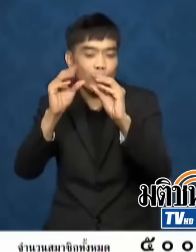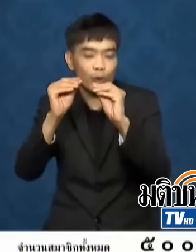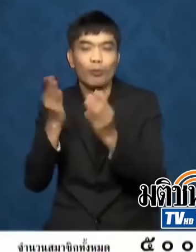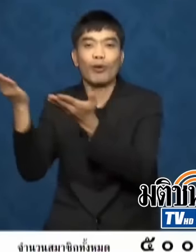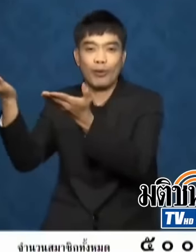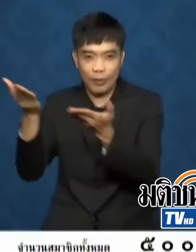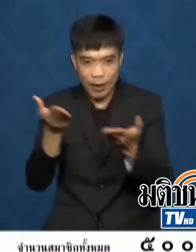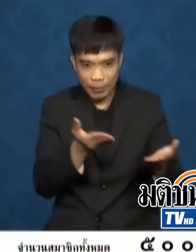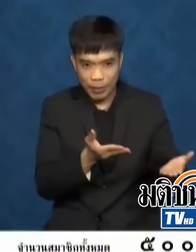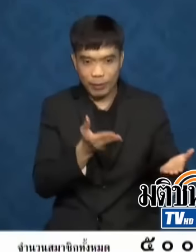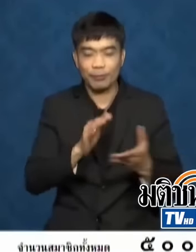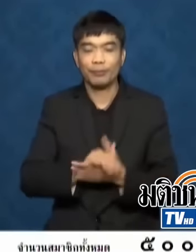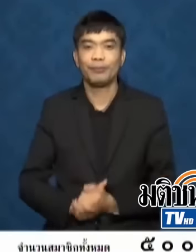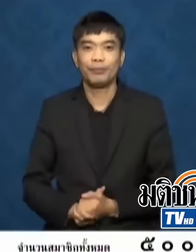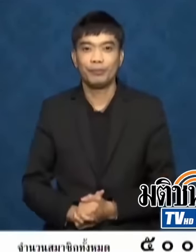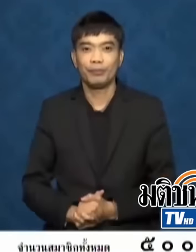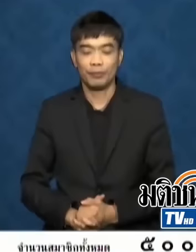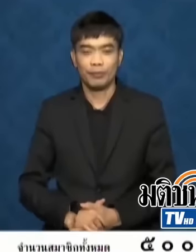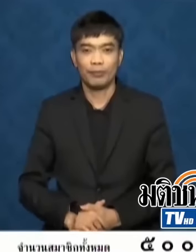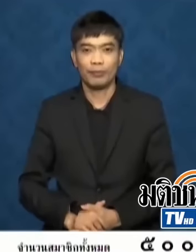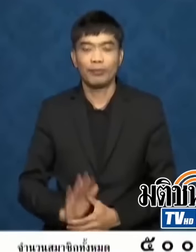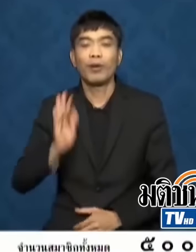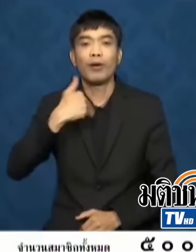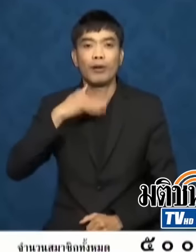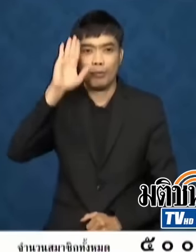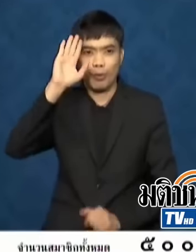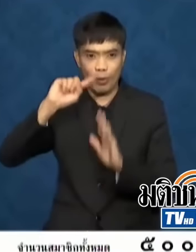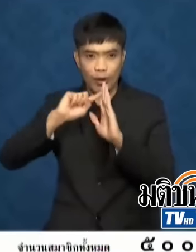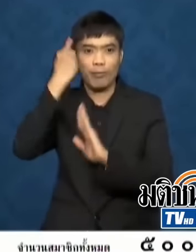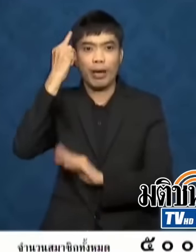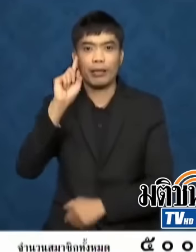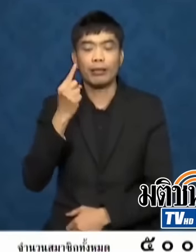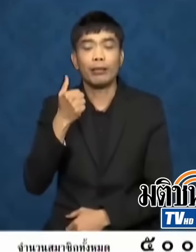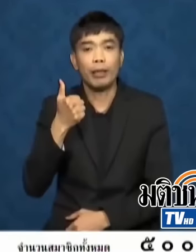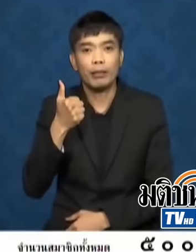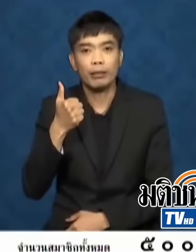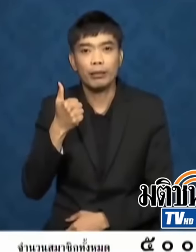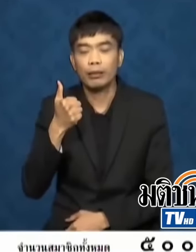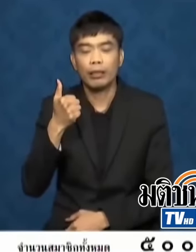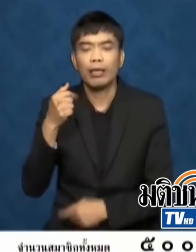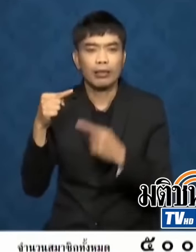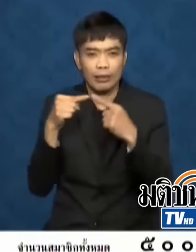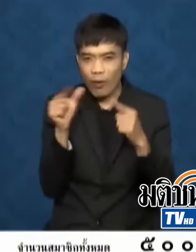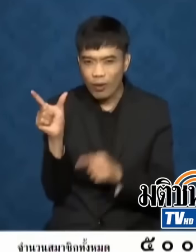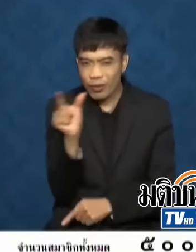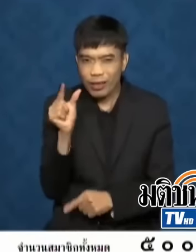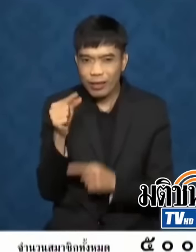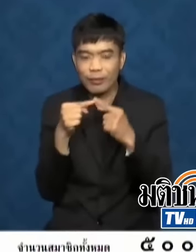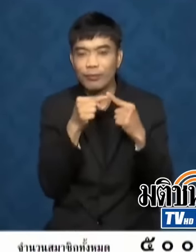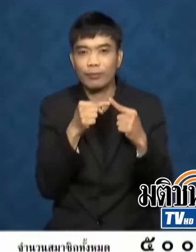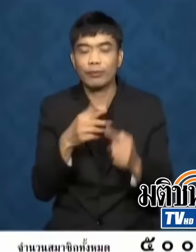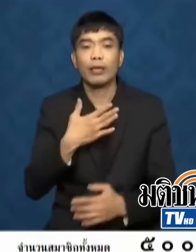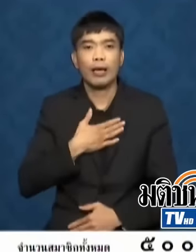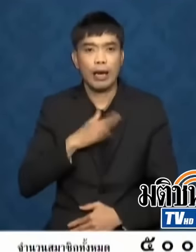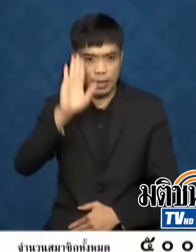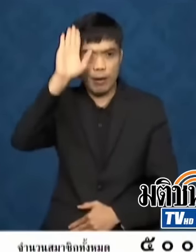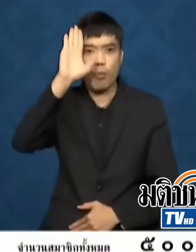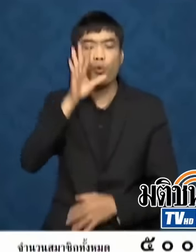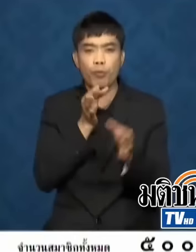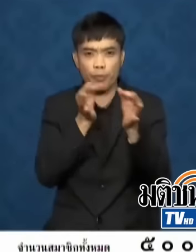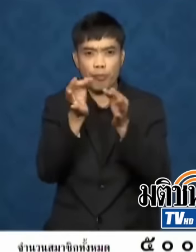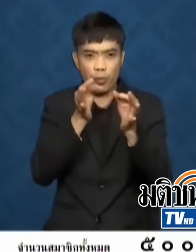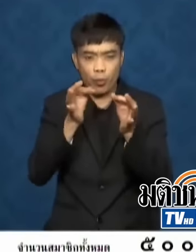รับกันครับ ครับขอบคุณครับท่านประธานให้ผมเริ่มใหม่ได้ไหมครับ ครับท่านต่อได้สั้นๆหน่อยครับ ตกลงผมพูดความเสียหายไปผมไปแล้วพอดี